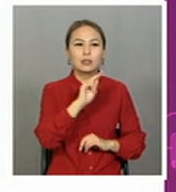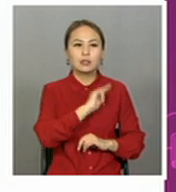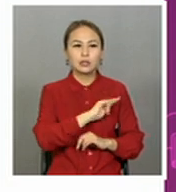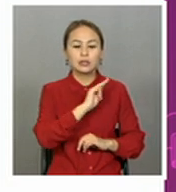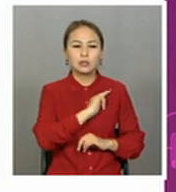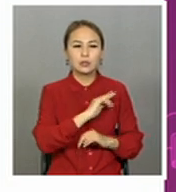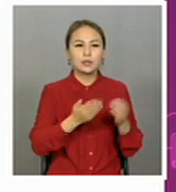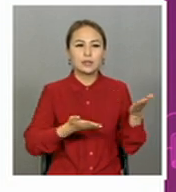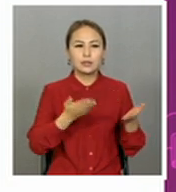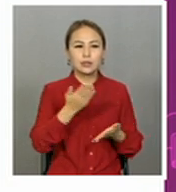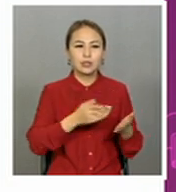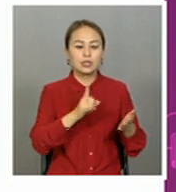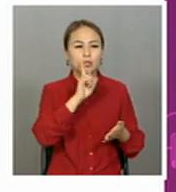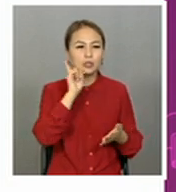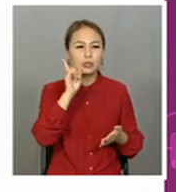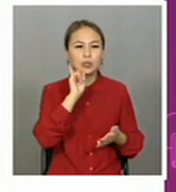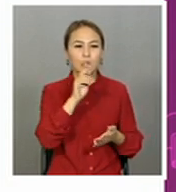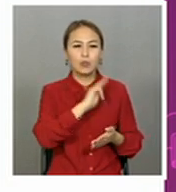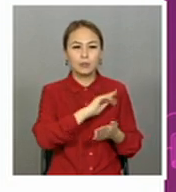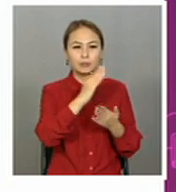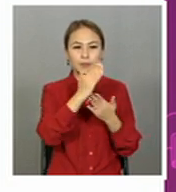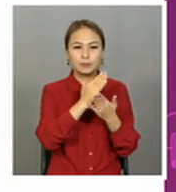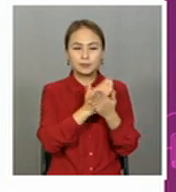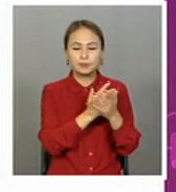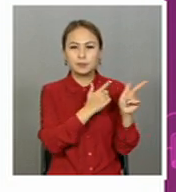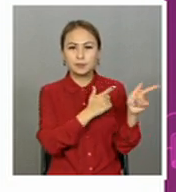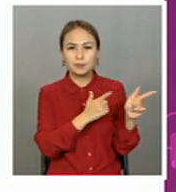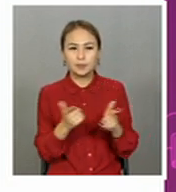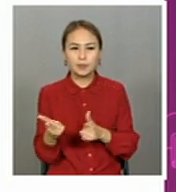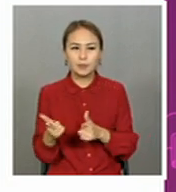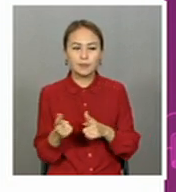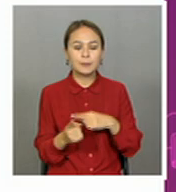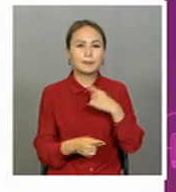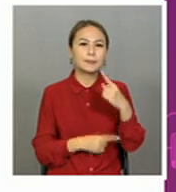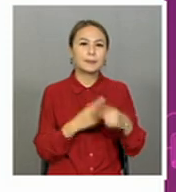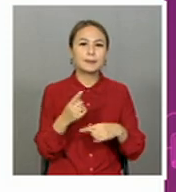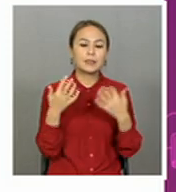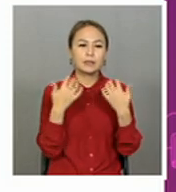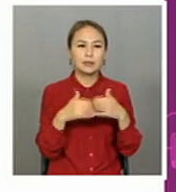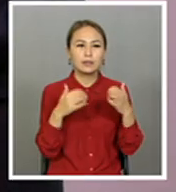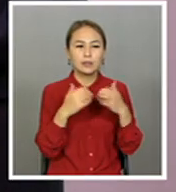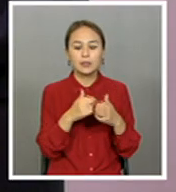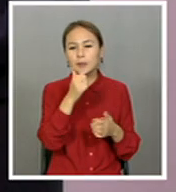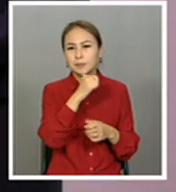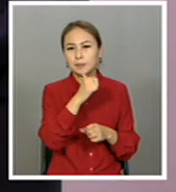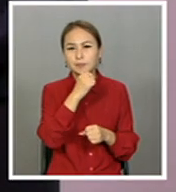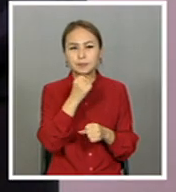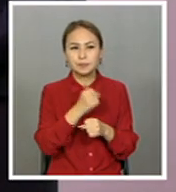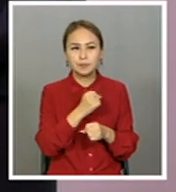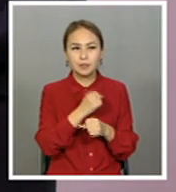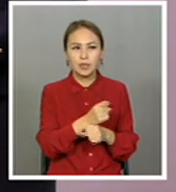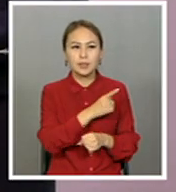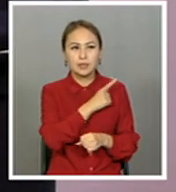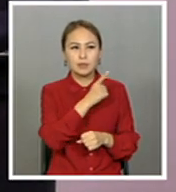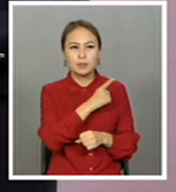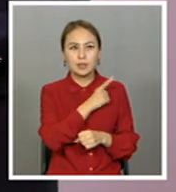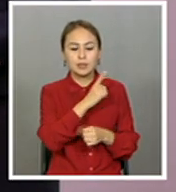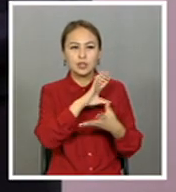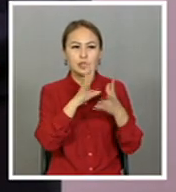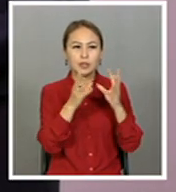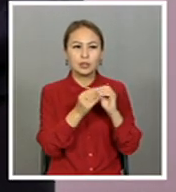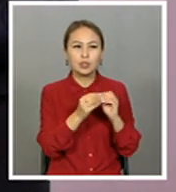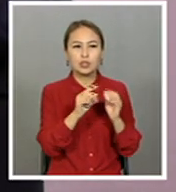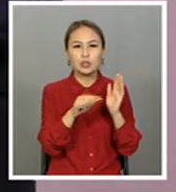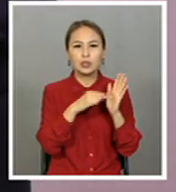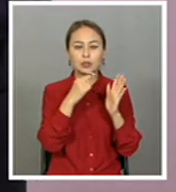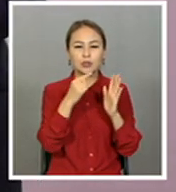жұмысшы 40 бөлшек дайындайды. Келесі есептеуді талдайық. Шебердің шәкірті жұмыс